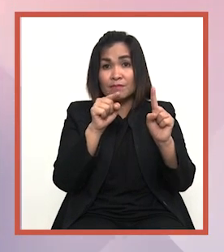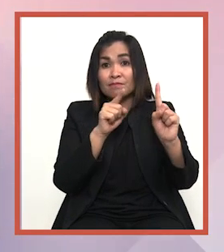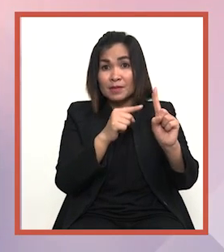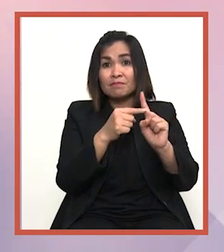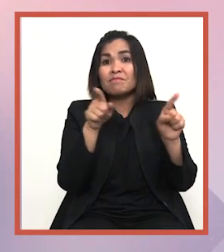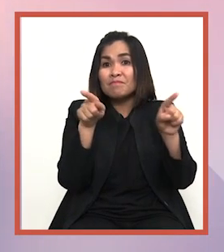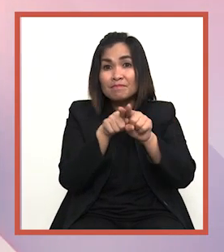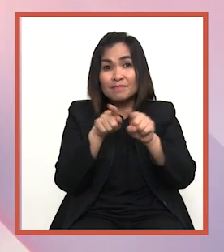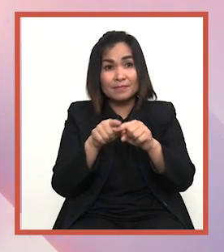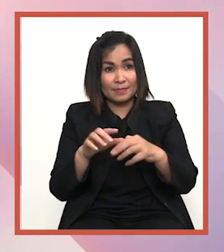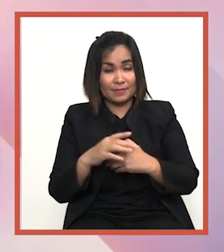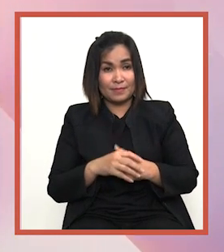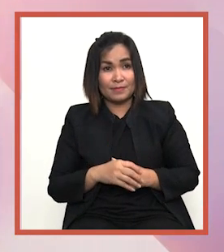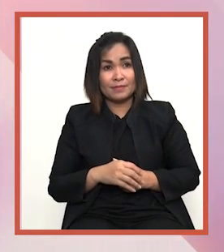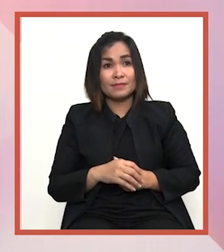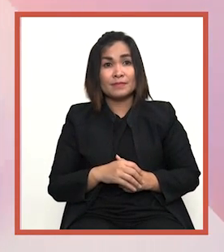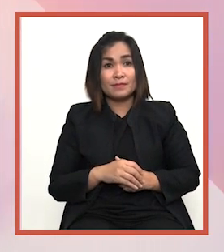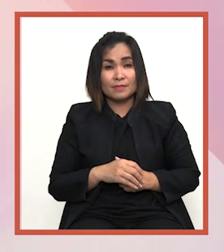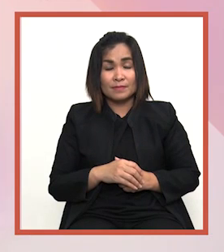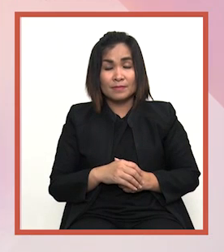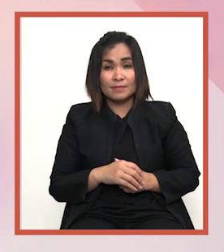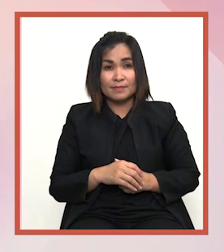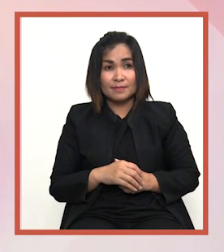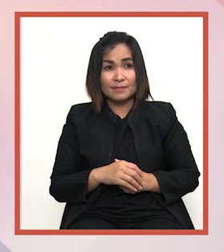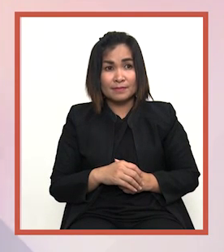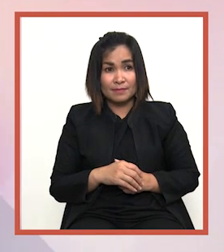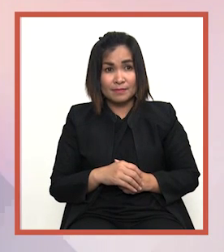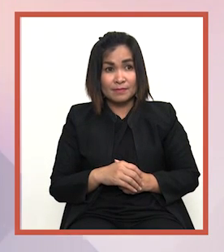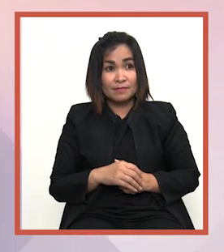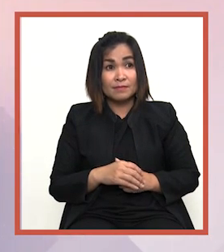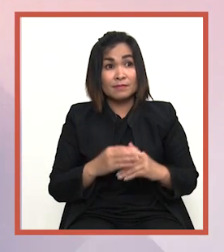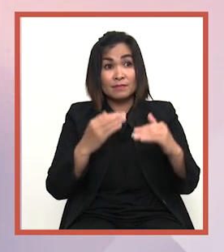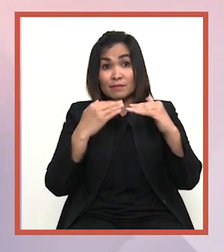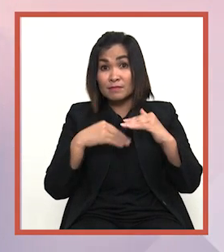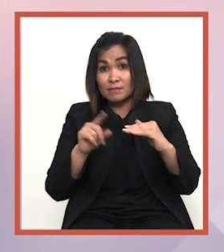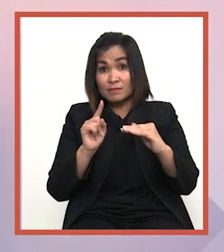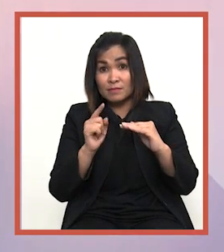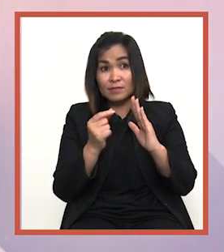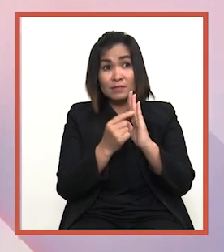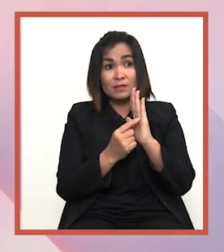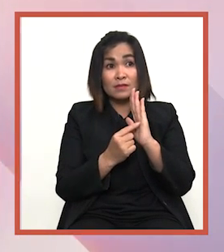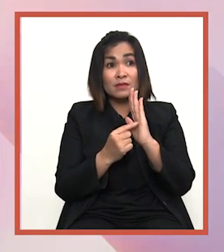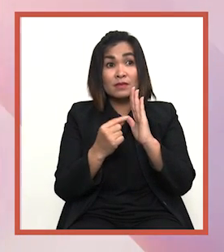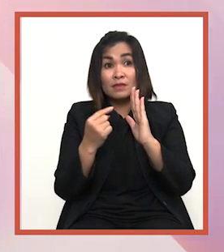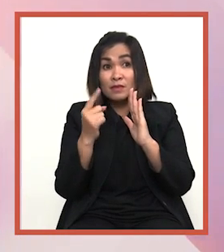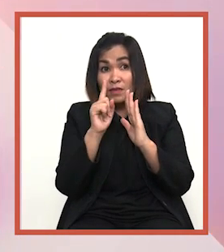นะครับนักเรียนนะครับส่วนถัดมาครับสวิตช์ปุ่มก